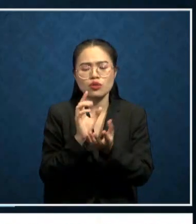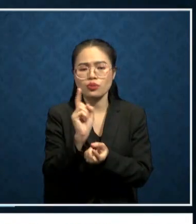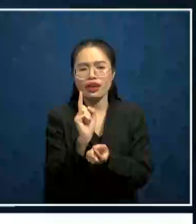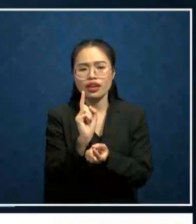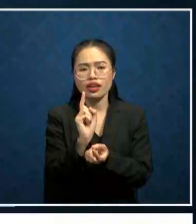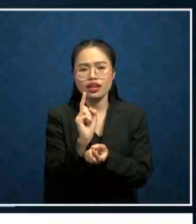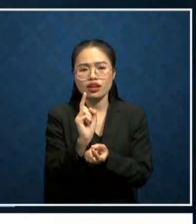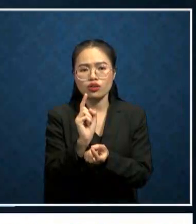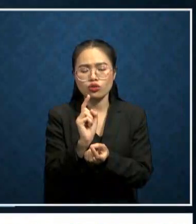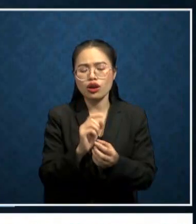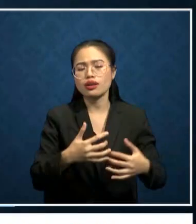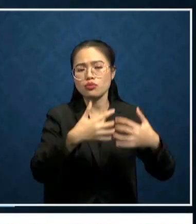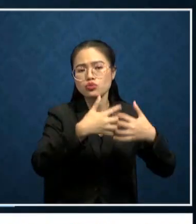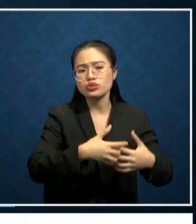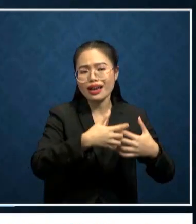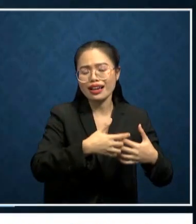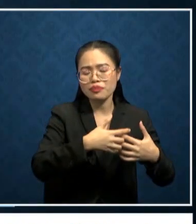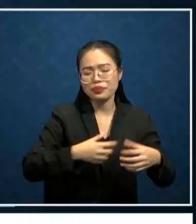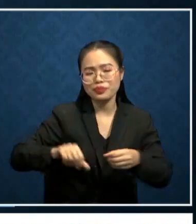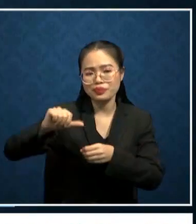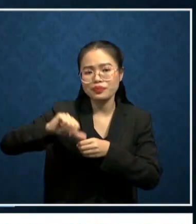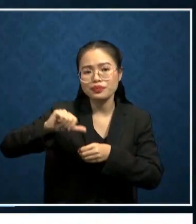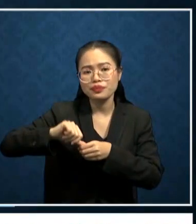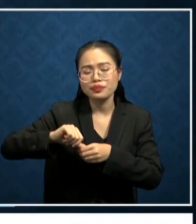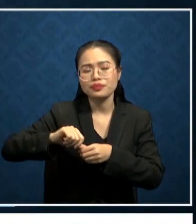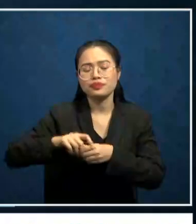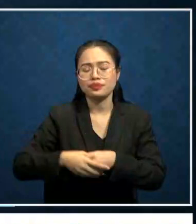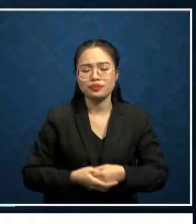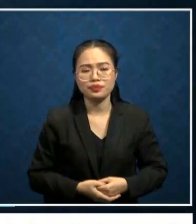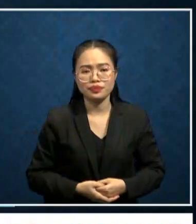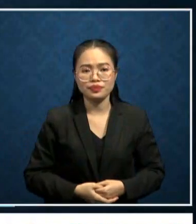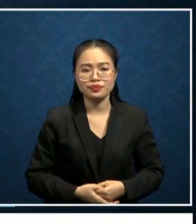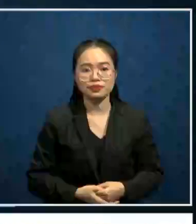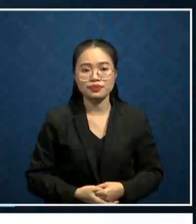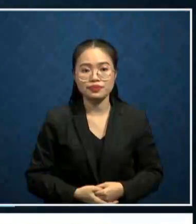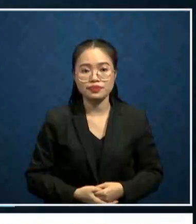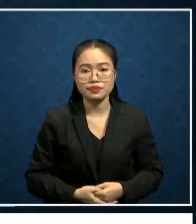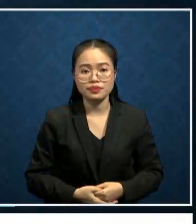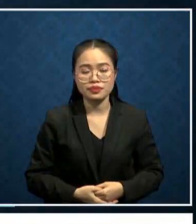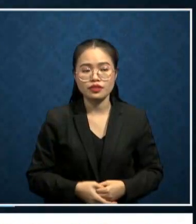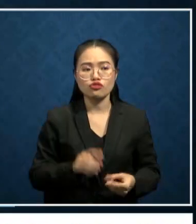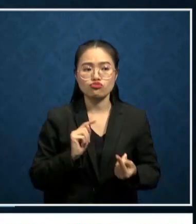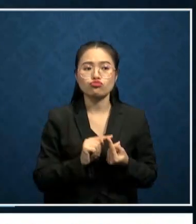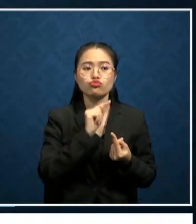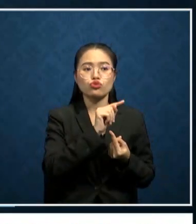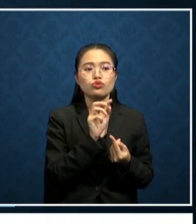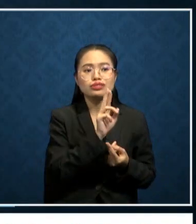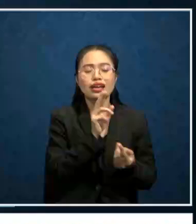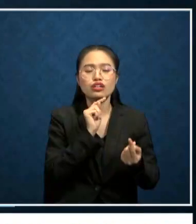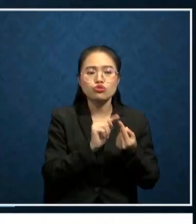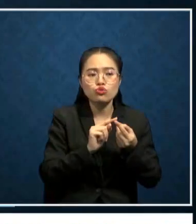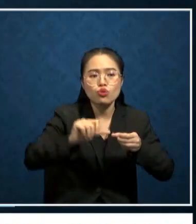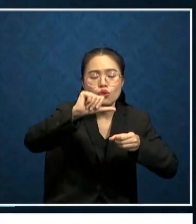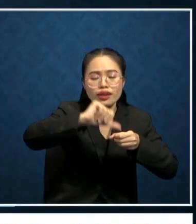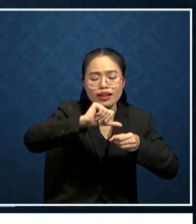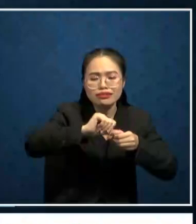ในอุตสาหกรรมปิโตรเคมีนะการใช้งานไพาแกสจะต้องได้จะต้องกำหนดให้